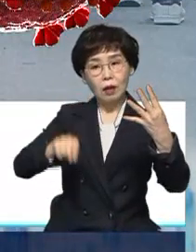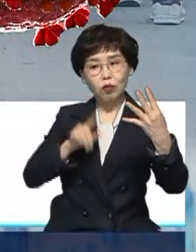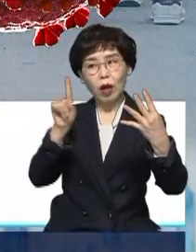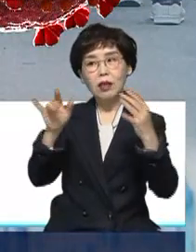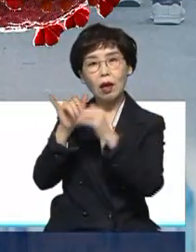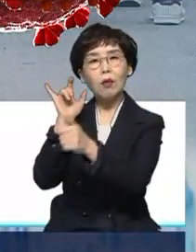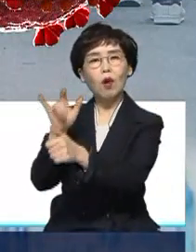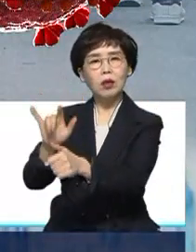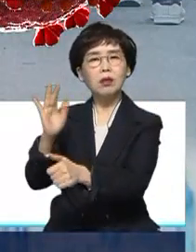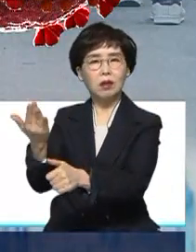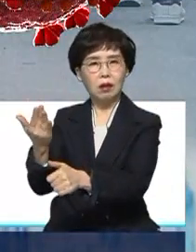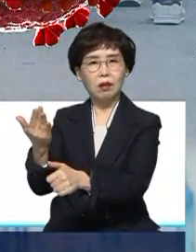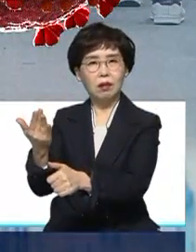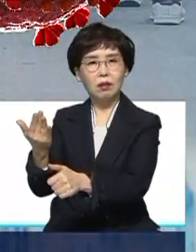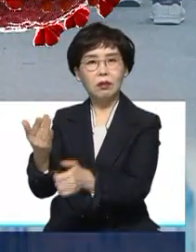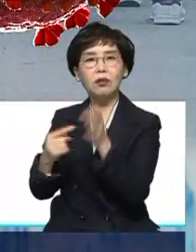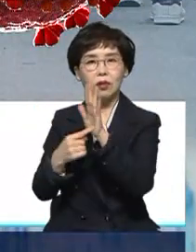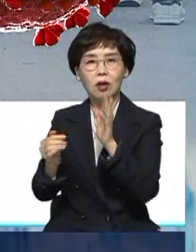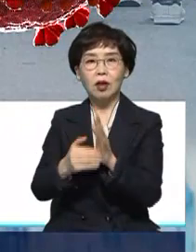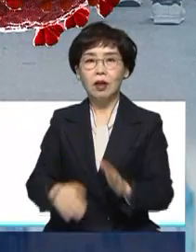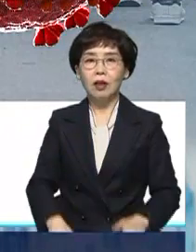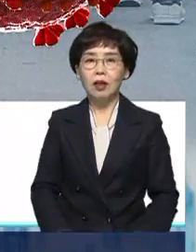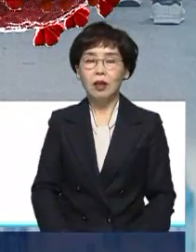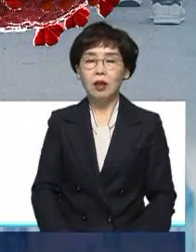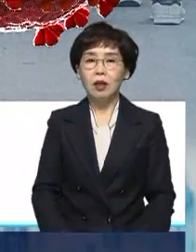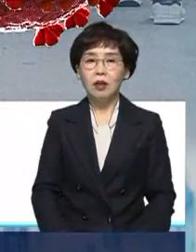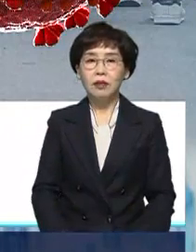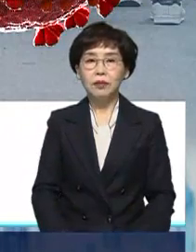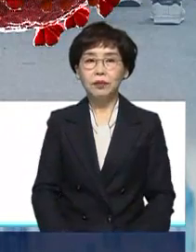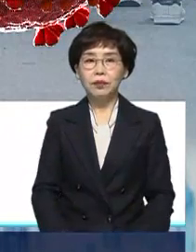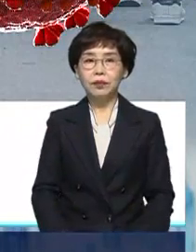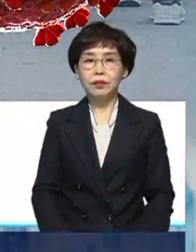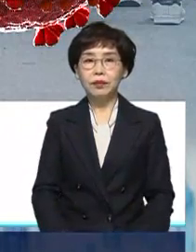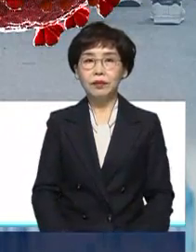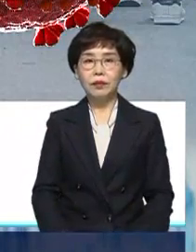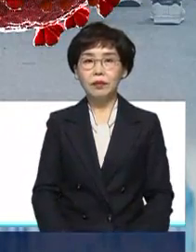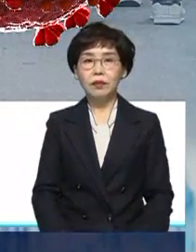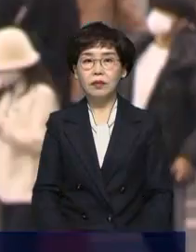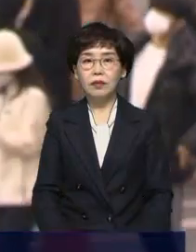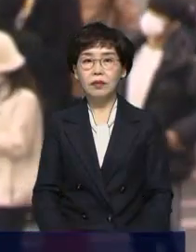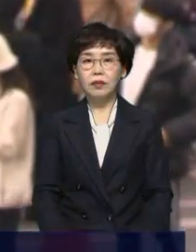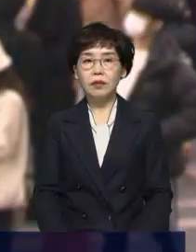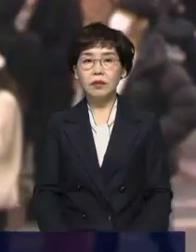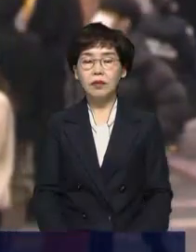1명은 감염을 겪은 것으로 나타났습니다. 김경희 기자가 취재했습니다.